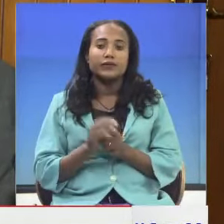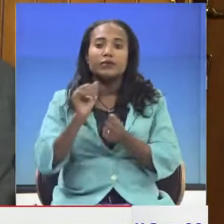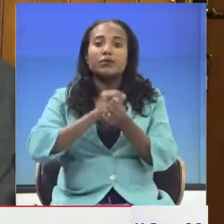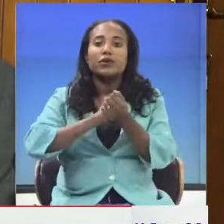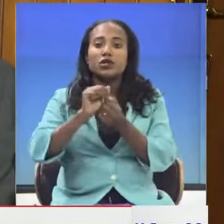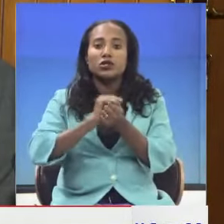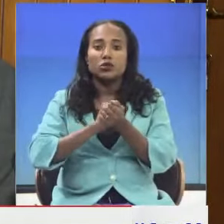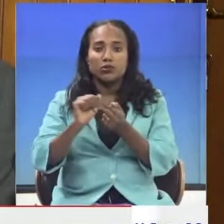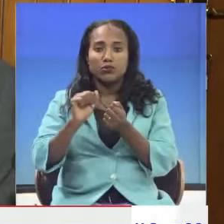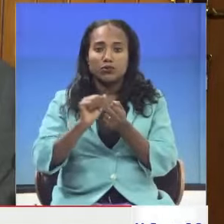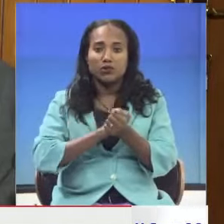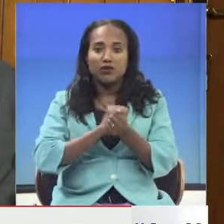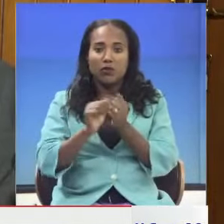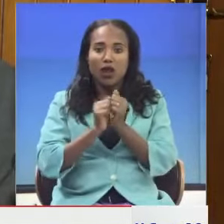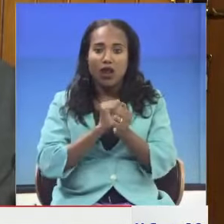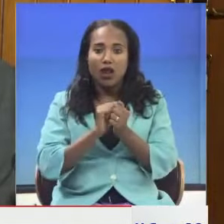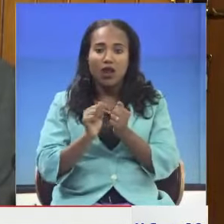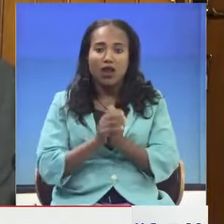የሚረሸነው ተረሽኗል፣